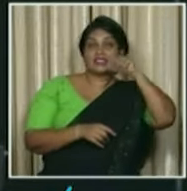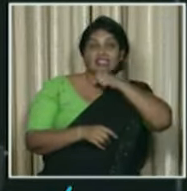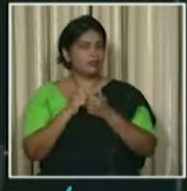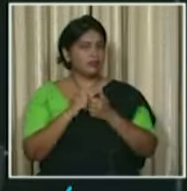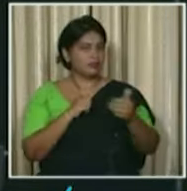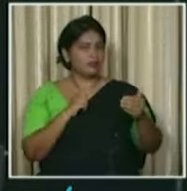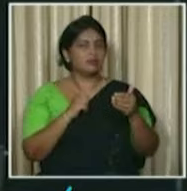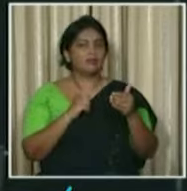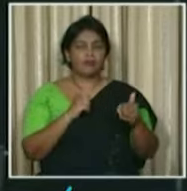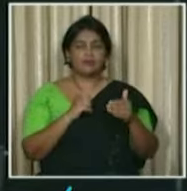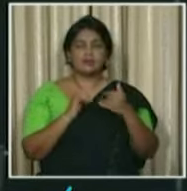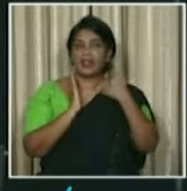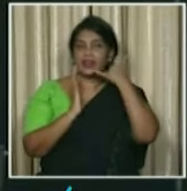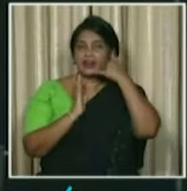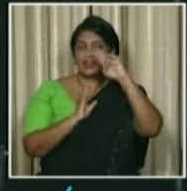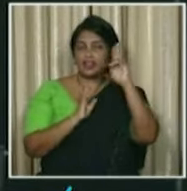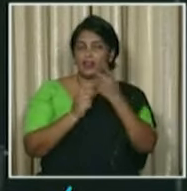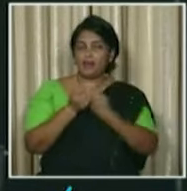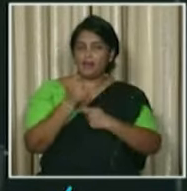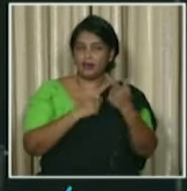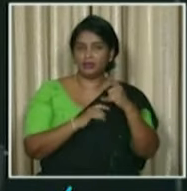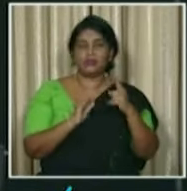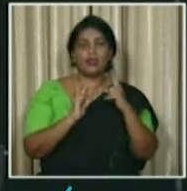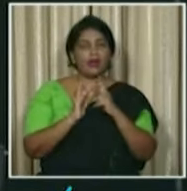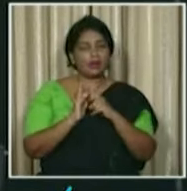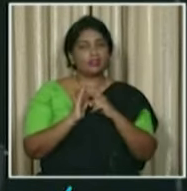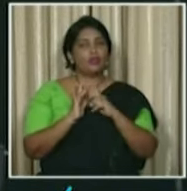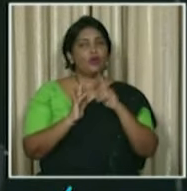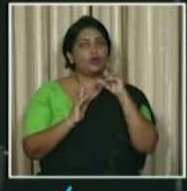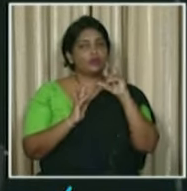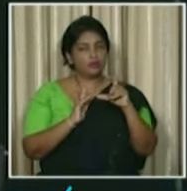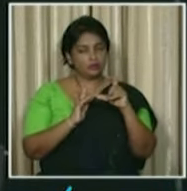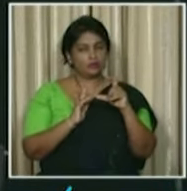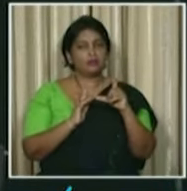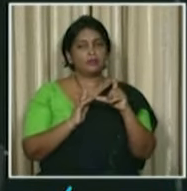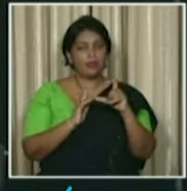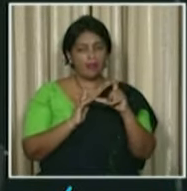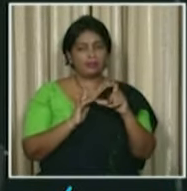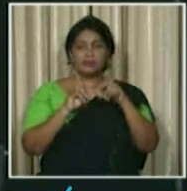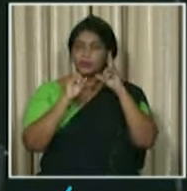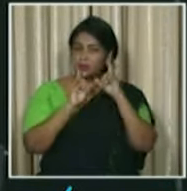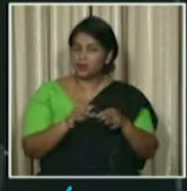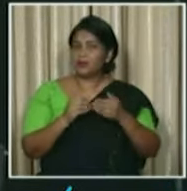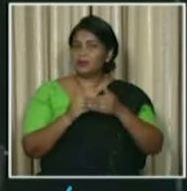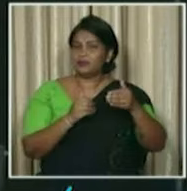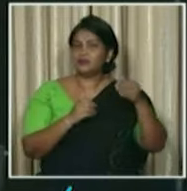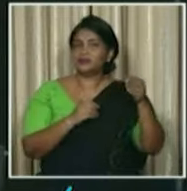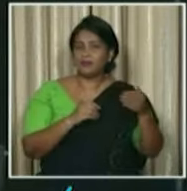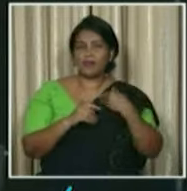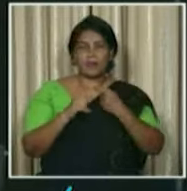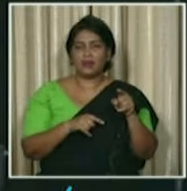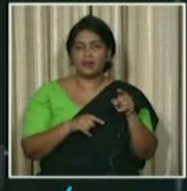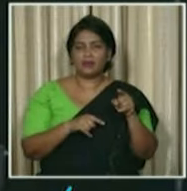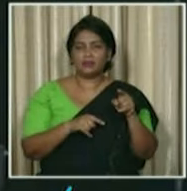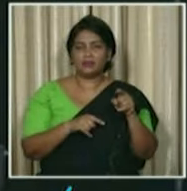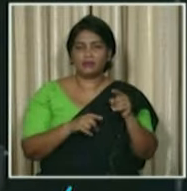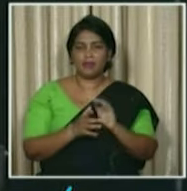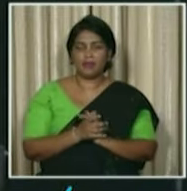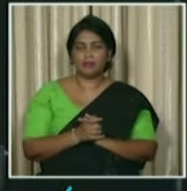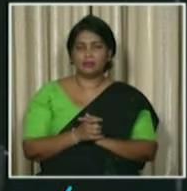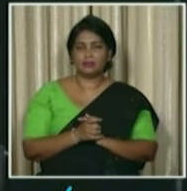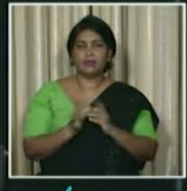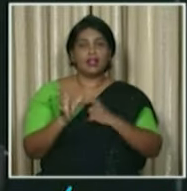කරන්න නෙමෙයි. ටෙලිකොම් එක දෙන්න හදනවා. දැන් IOC එක තව ටික දවසක් යනකොට මේ විදියට ගියොත් මම උදාහරණයකට කියන්නම්.